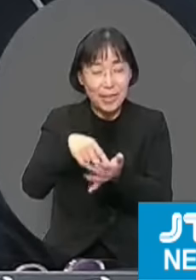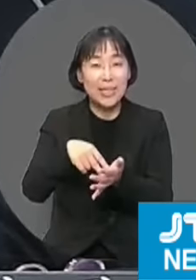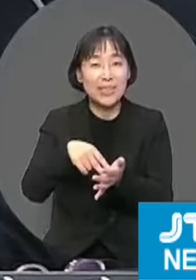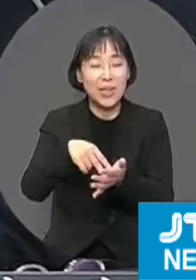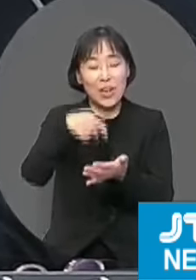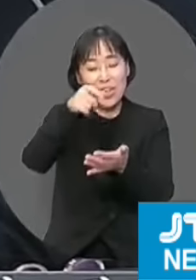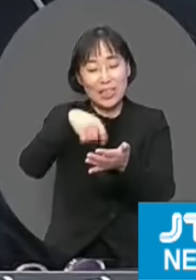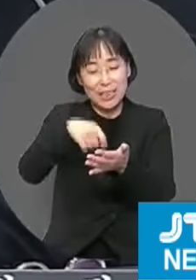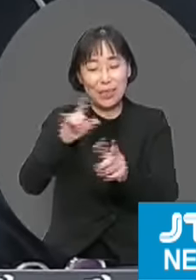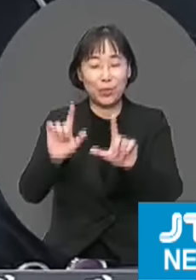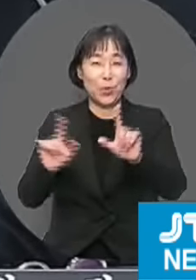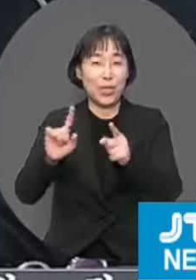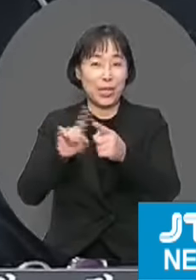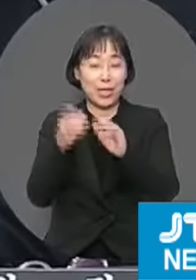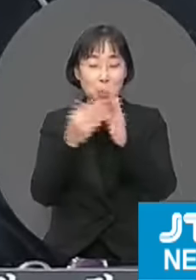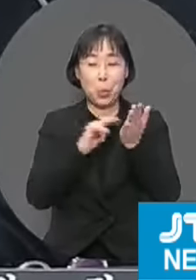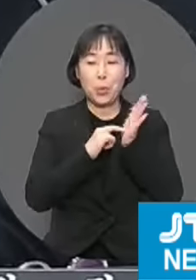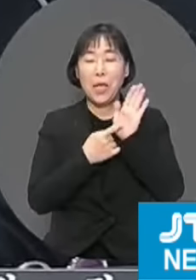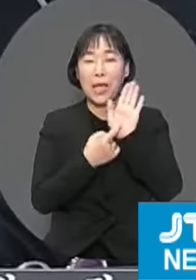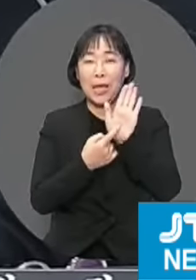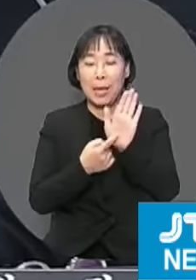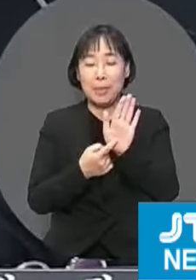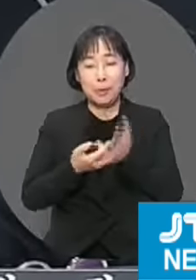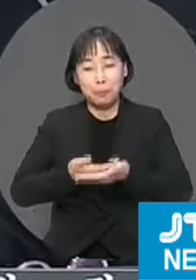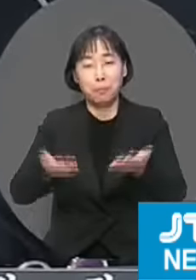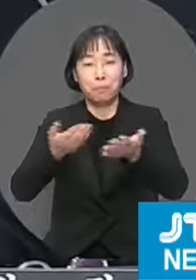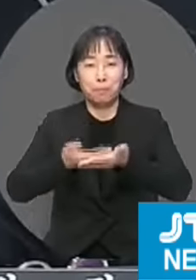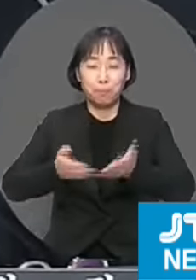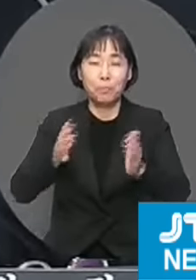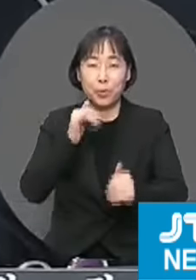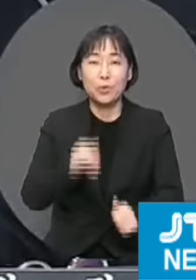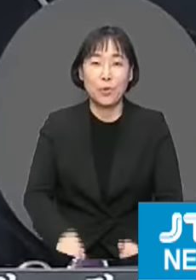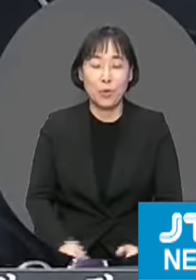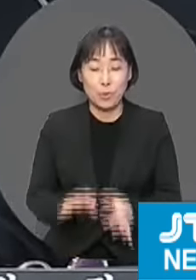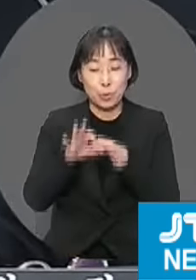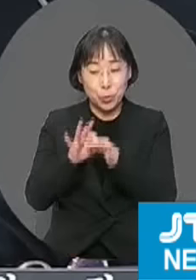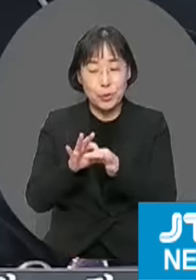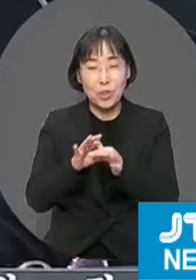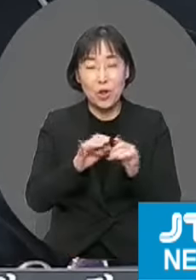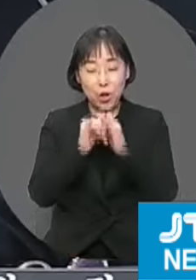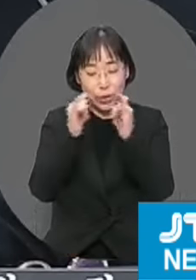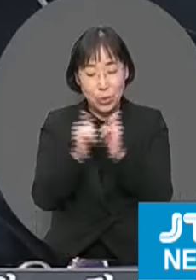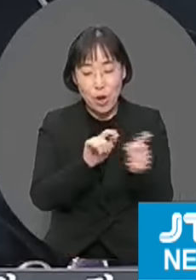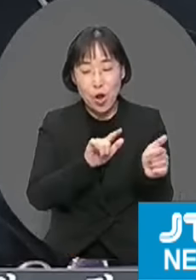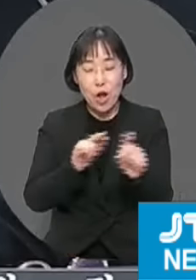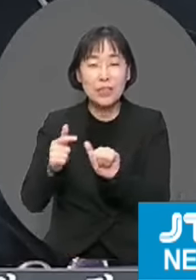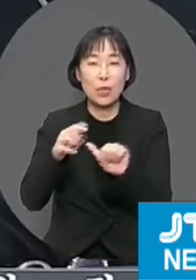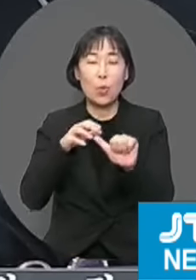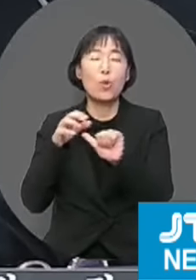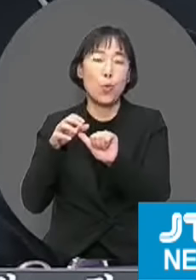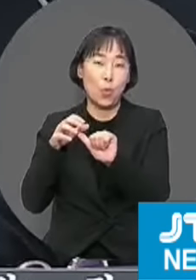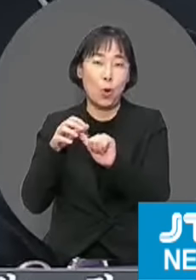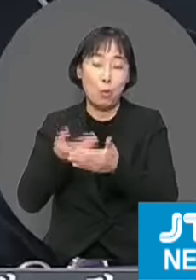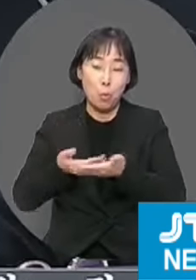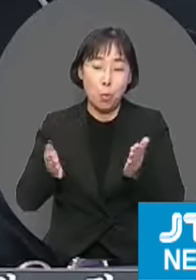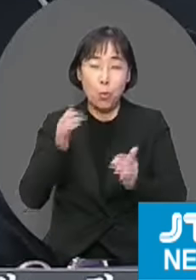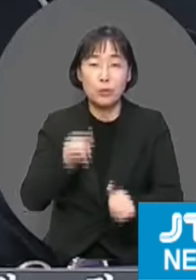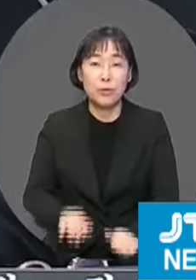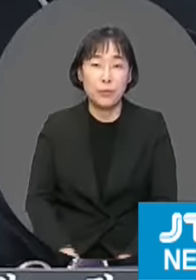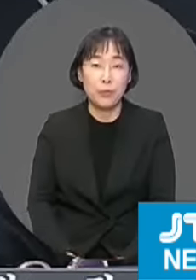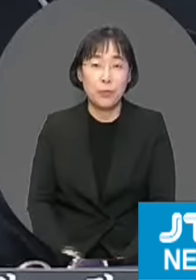서식을, 그 서체를 공개하기도 하고요. 그걸 통해가지고 또 다양한 인쇄물 이런 거 만들어서 사회에 공헌하기도 하고요. KBS는